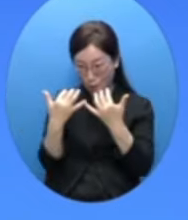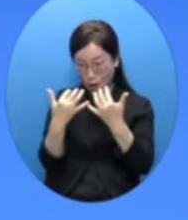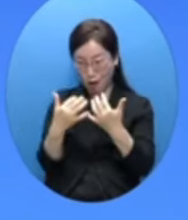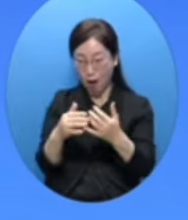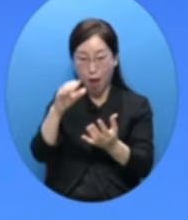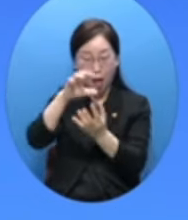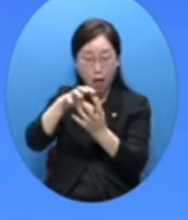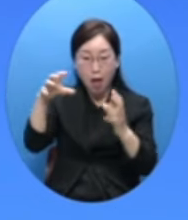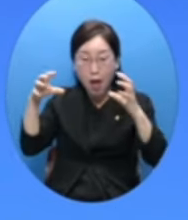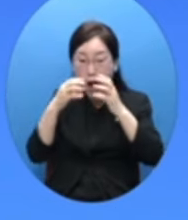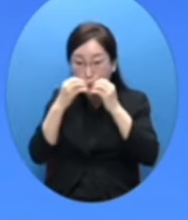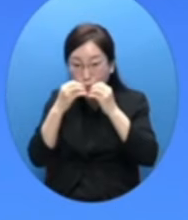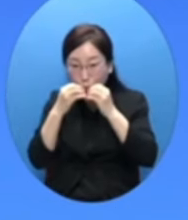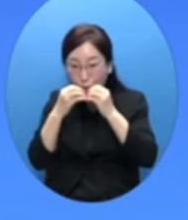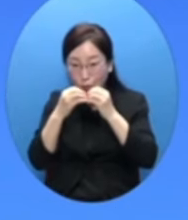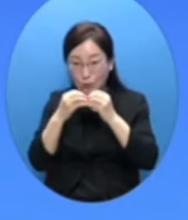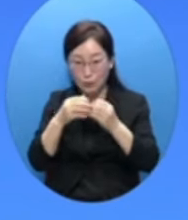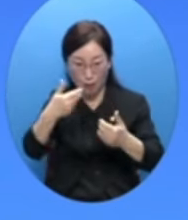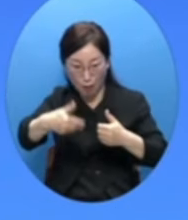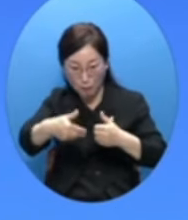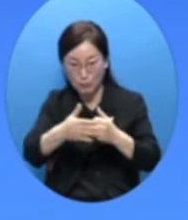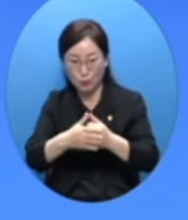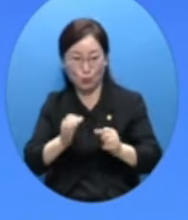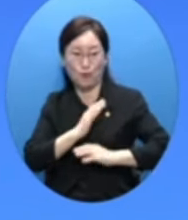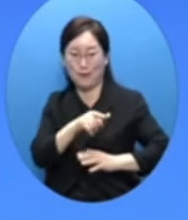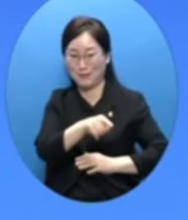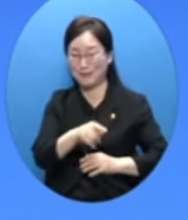근데 밤 10시에 먹어도 맛은 있더라고요.